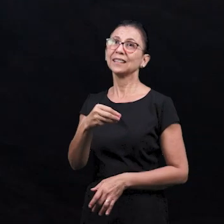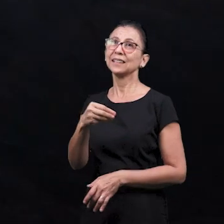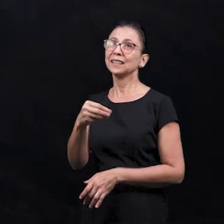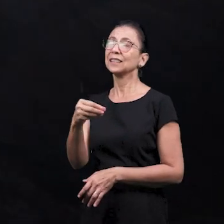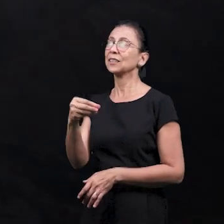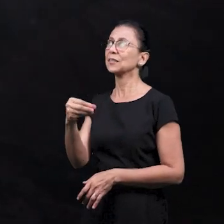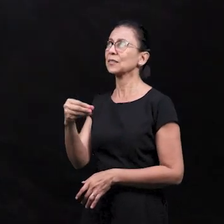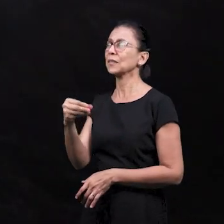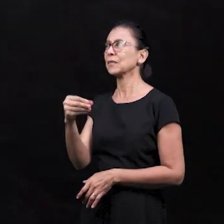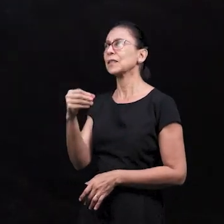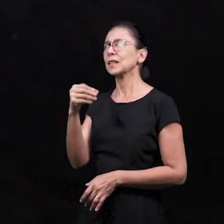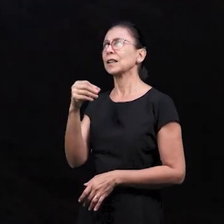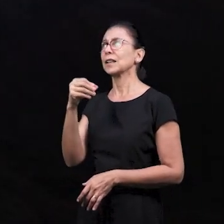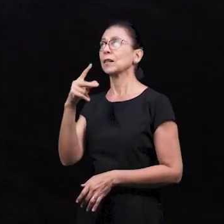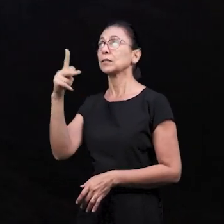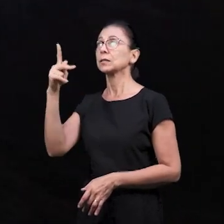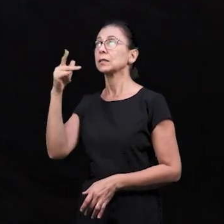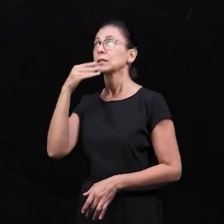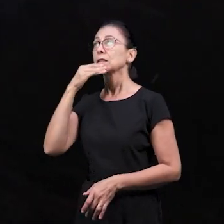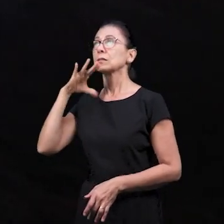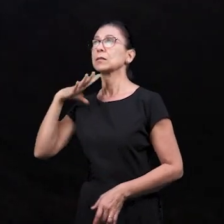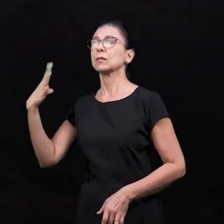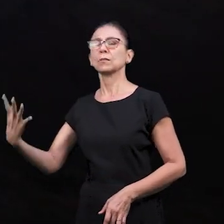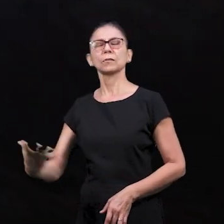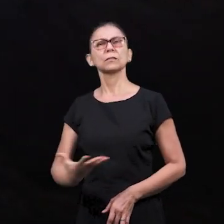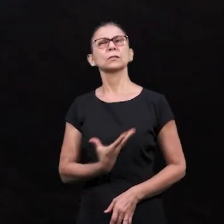говорит твой Спаситель,